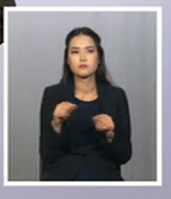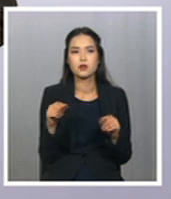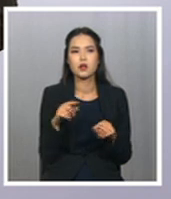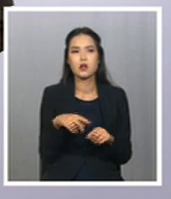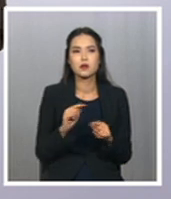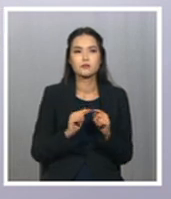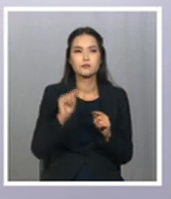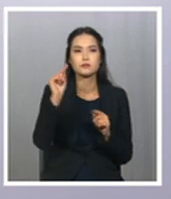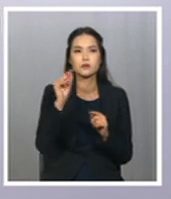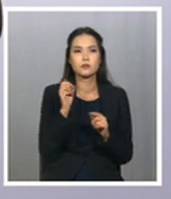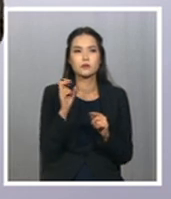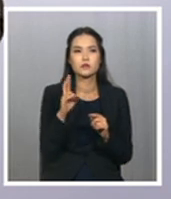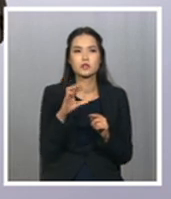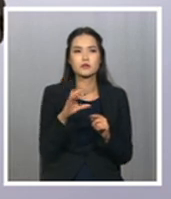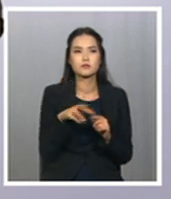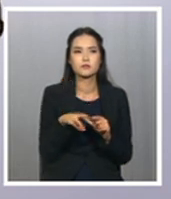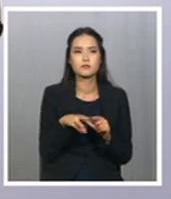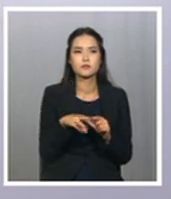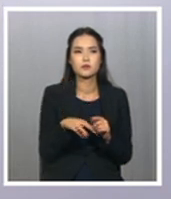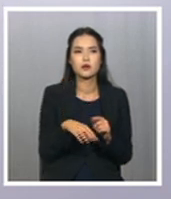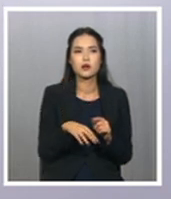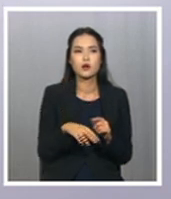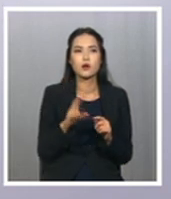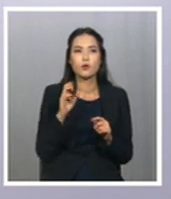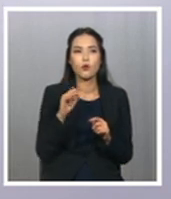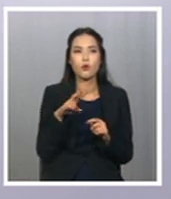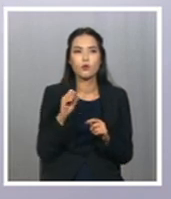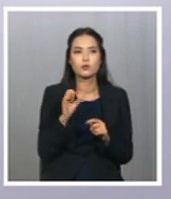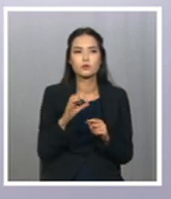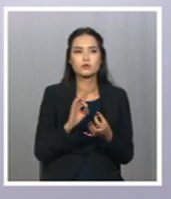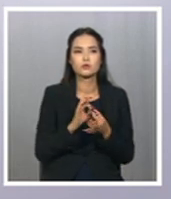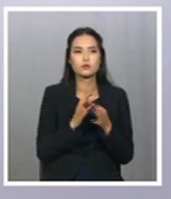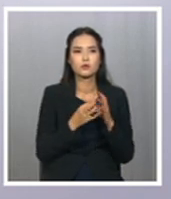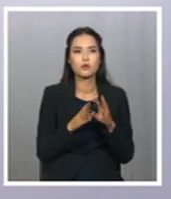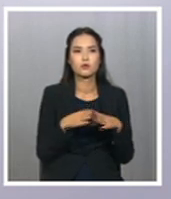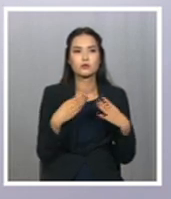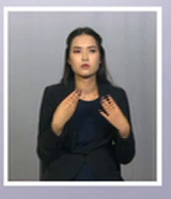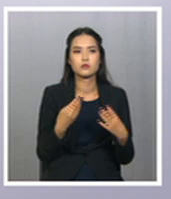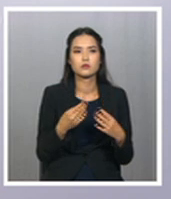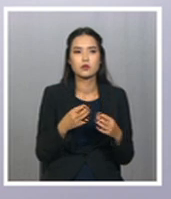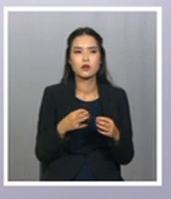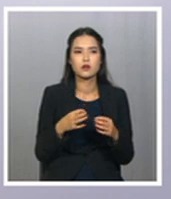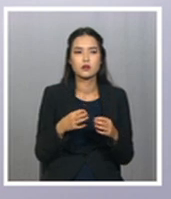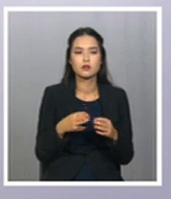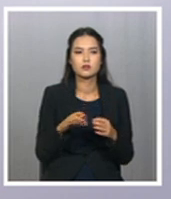биіктігі 12 сантиметр. Конустың толық бетінің ауданын табыңыз.